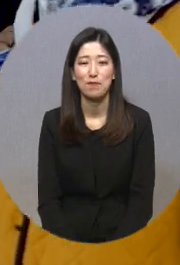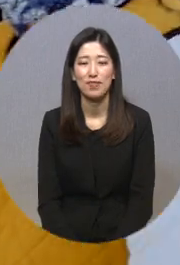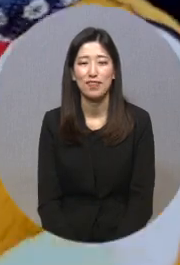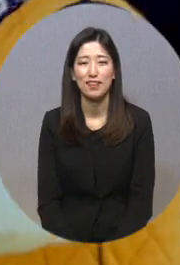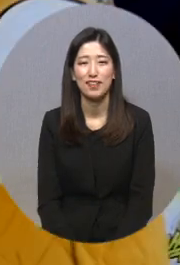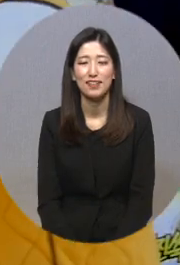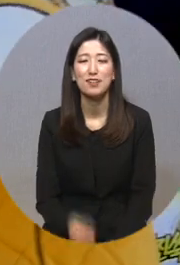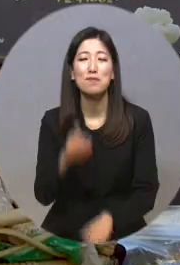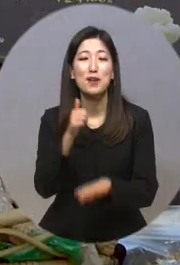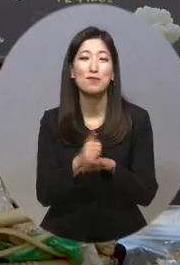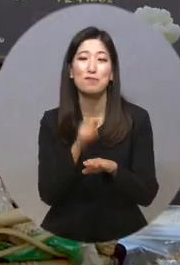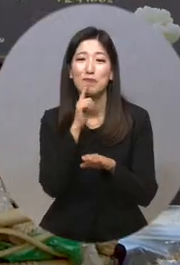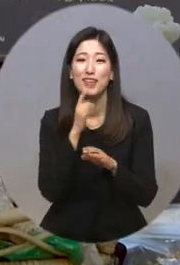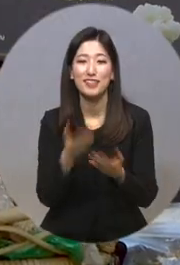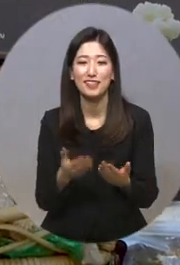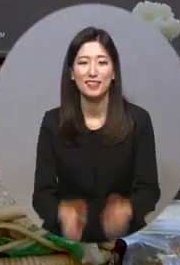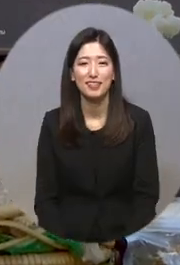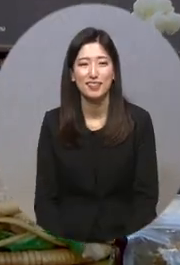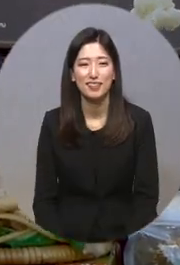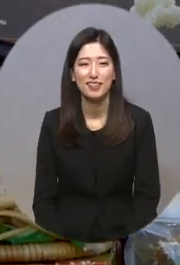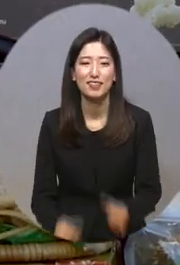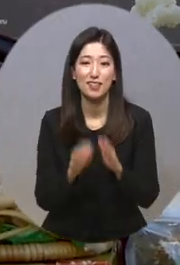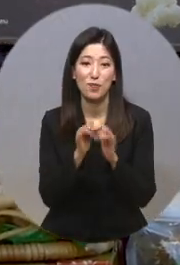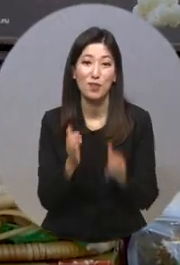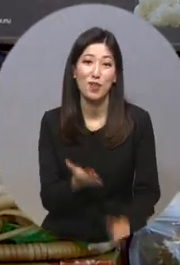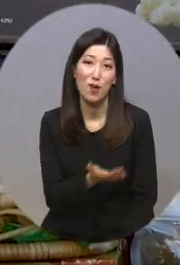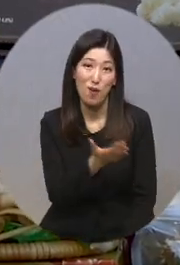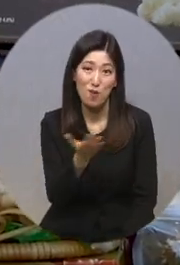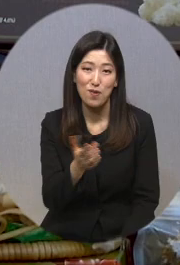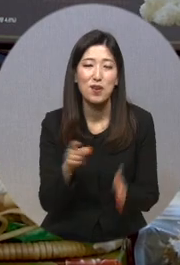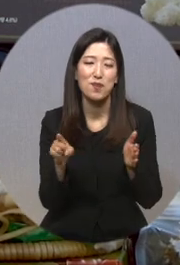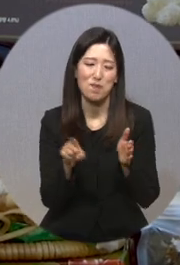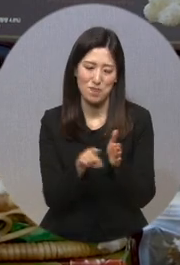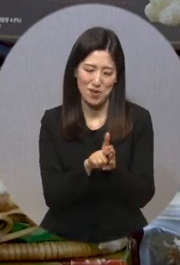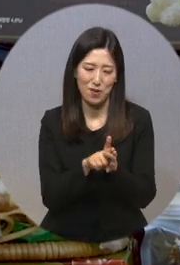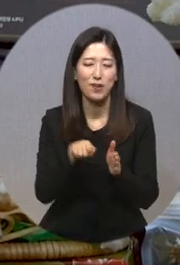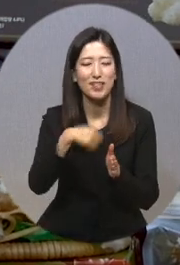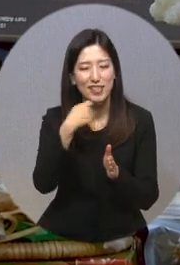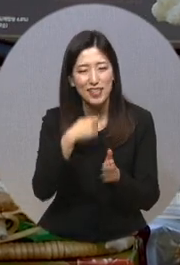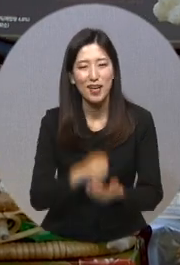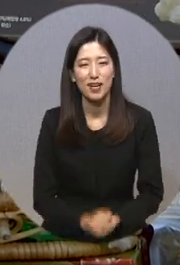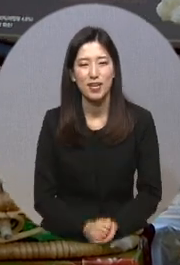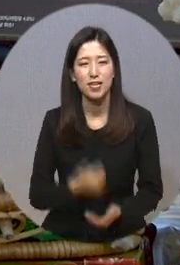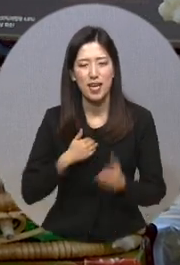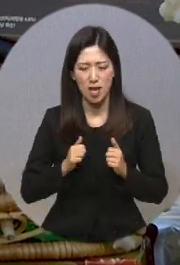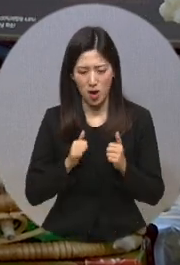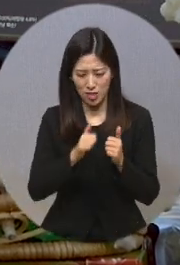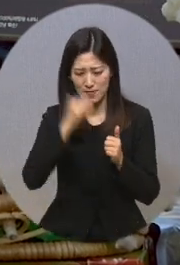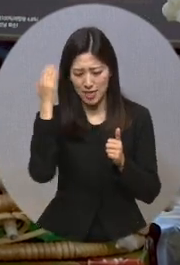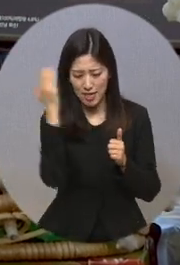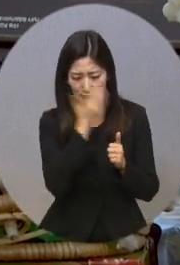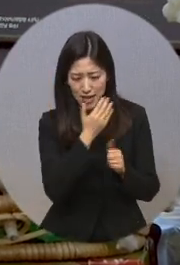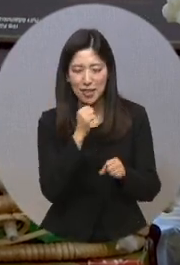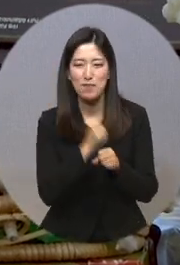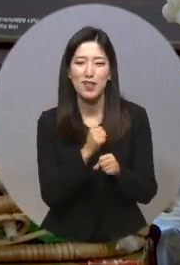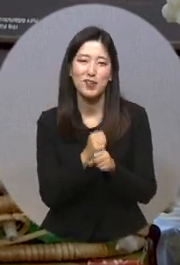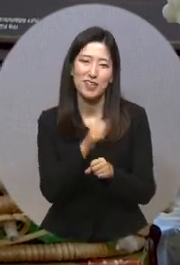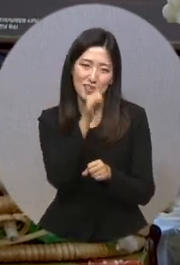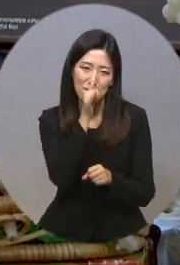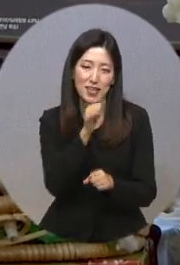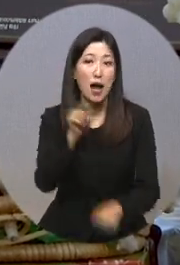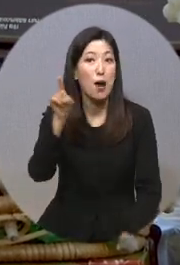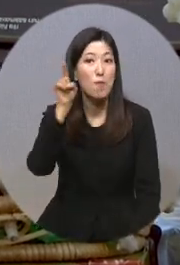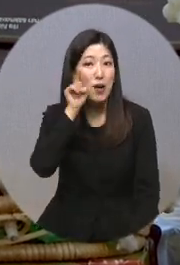엄마 해주세요. 청국장. 네, 온 국민 여러분 믿고 잡수세요. 네. 열심히 제가 깨끗이 잘하고 있습니다.